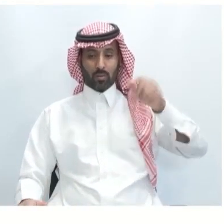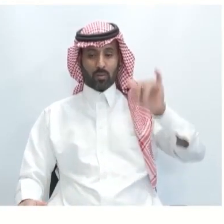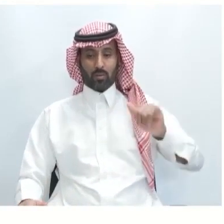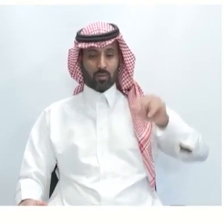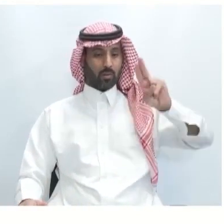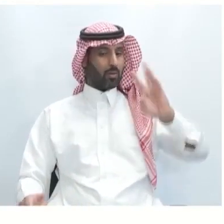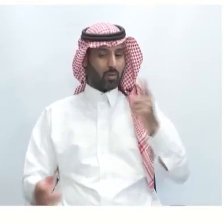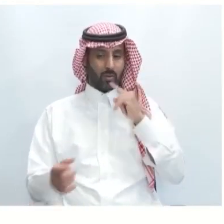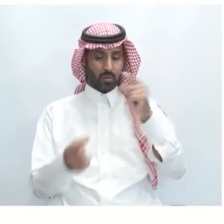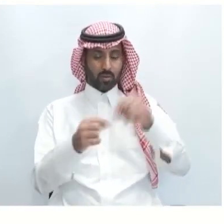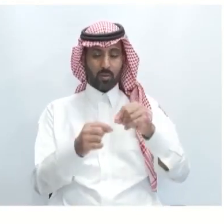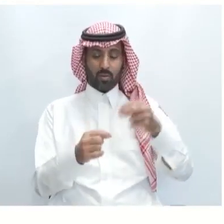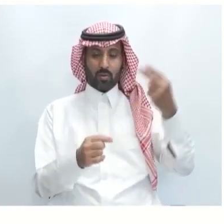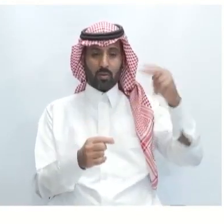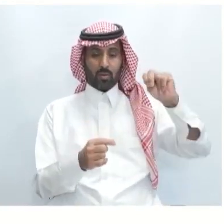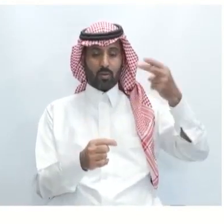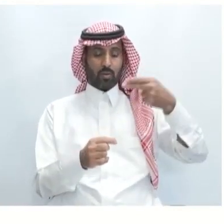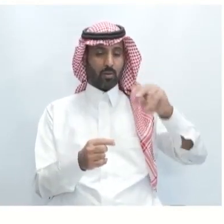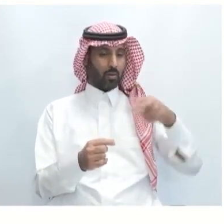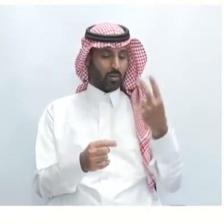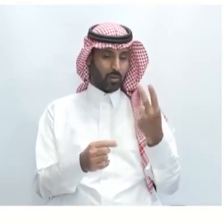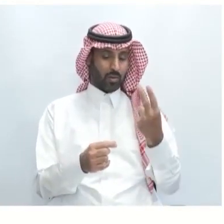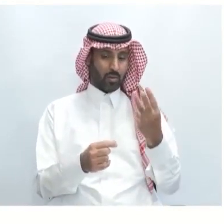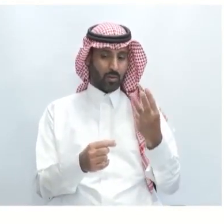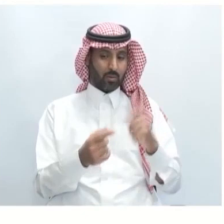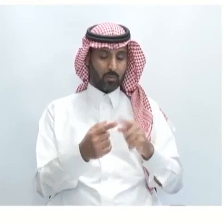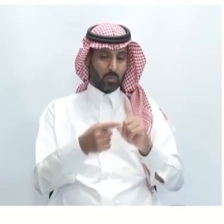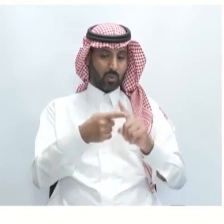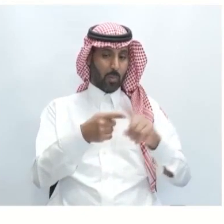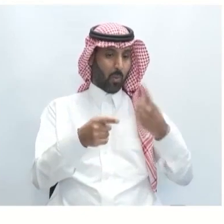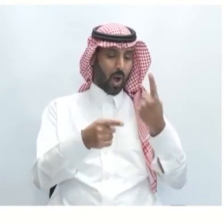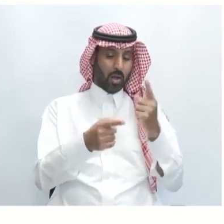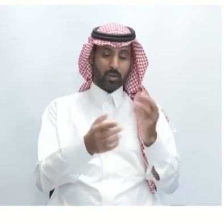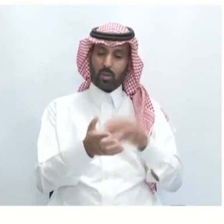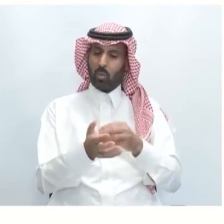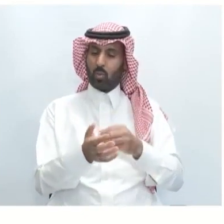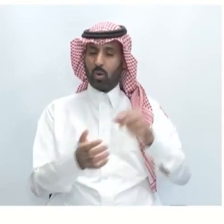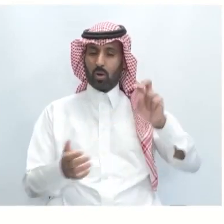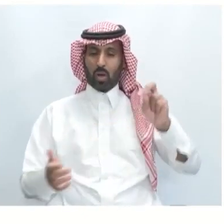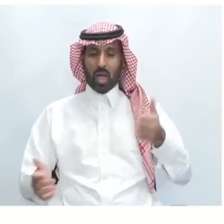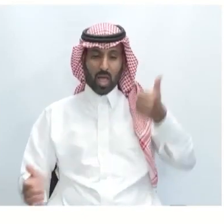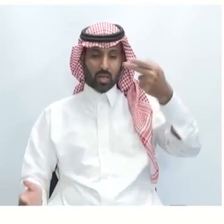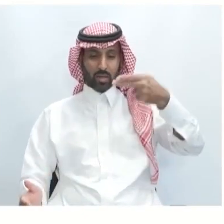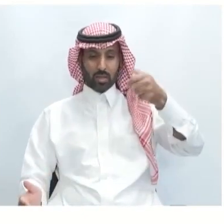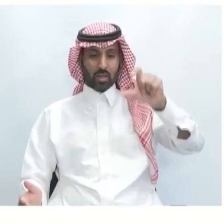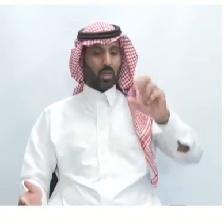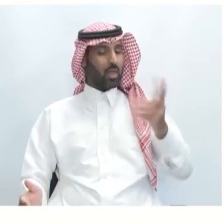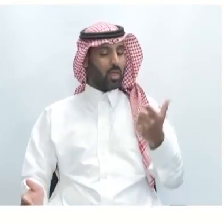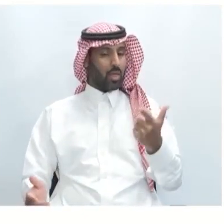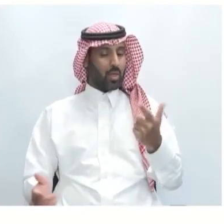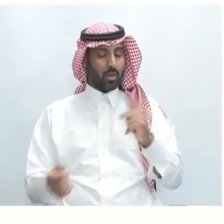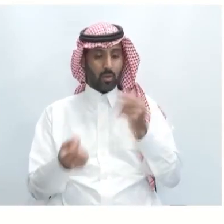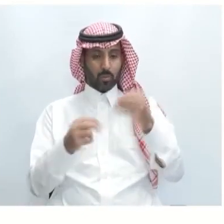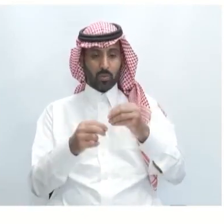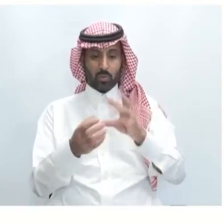هنا لاحظ ان اتش3 موجب واحد اذا هو ماذا قاعدي احسنتم اذا هنا قاعدي لماذا قاعدي